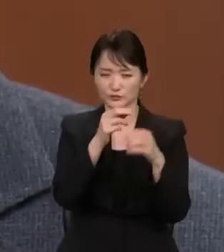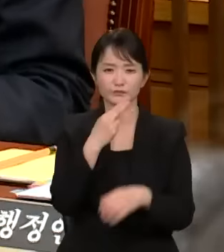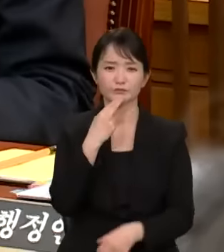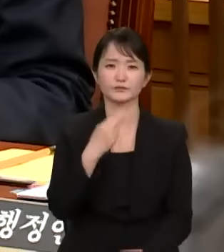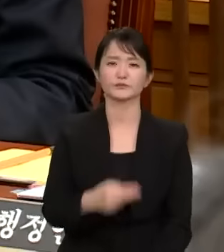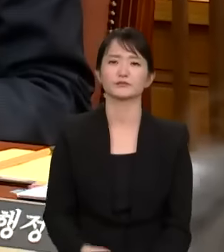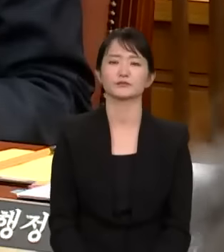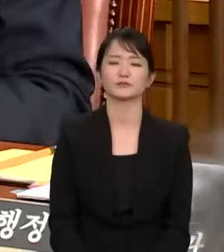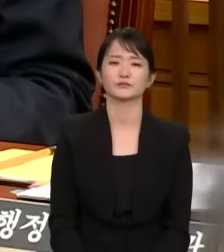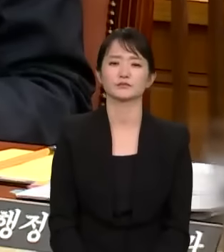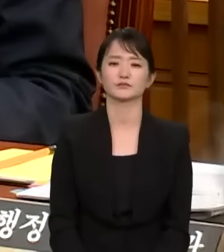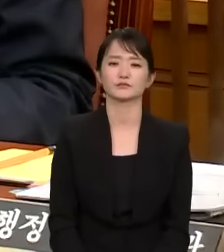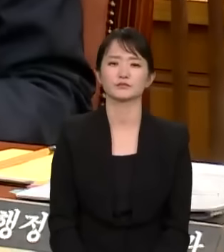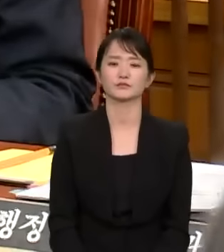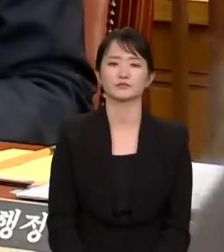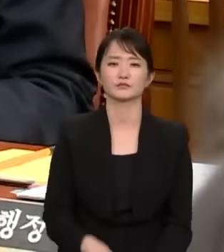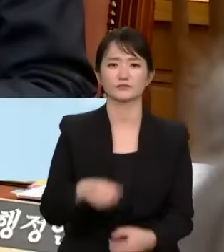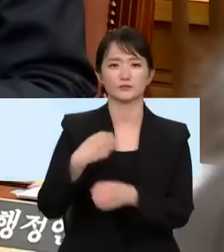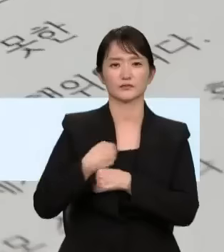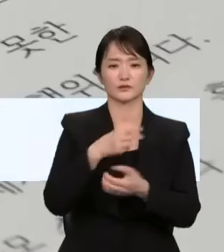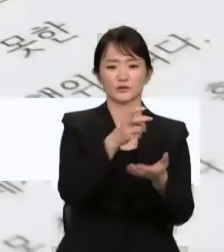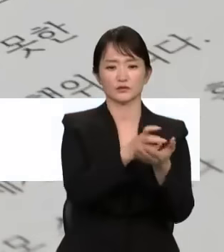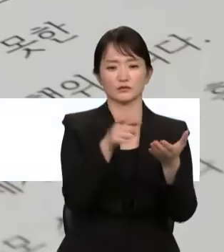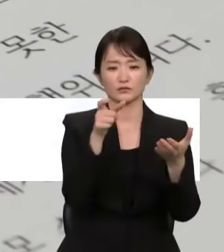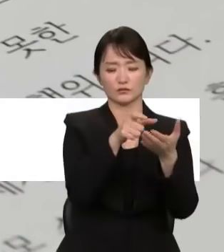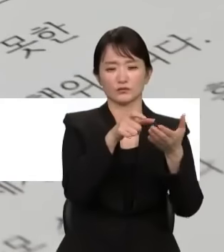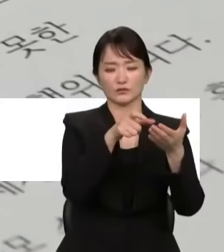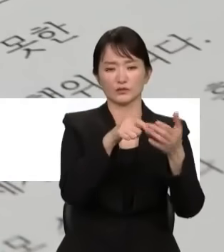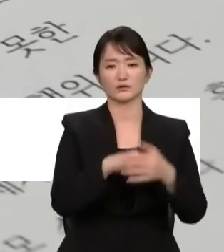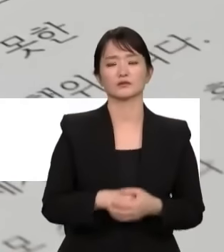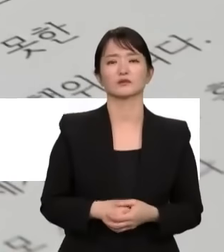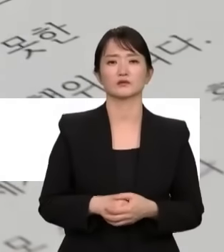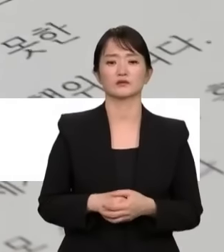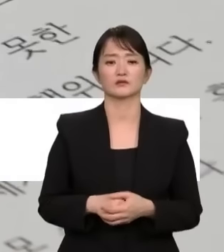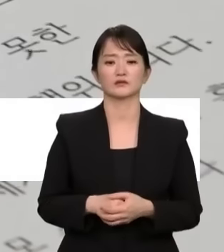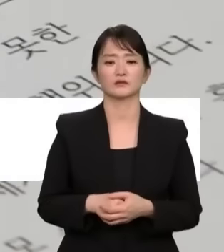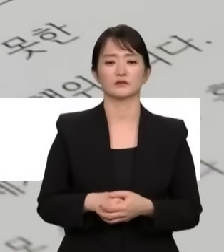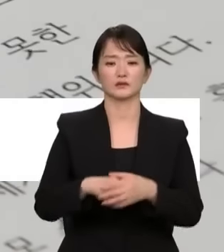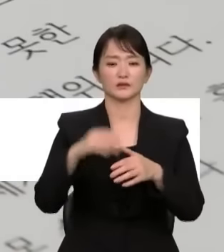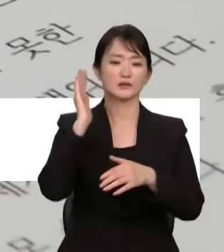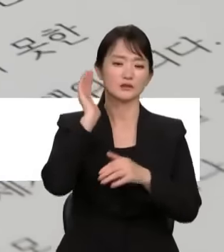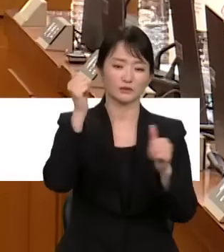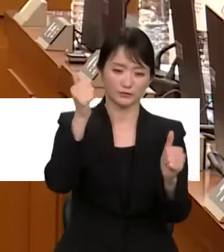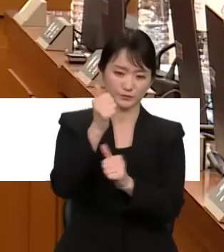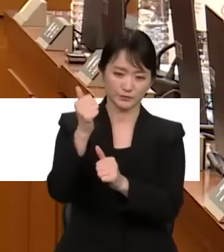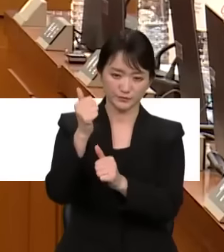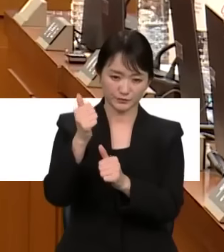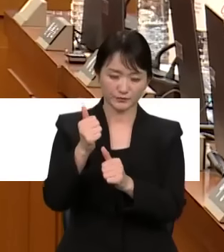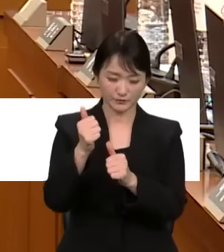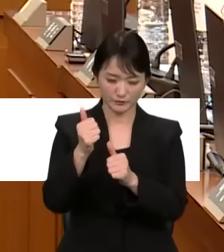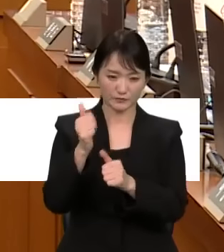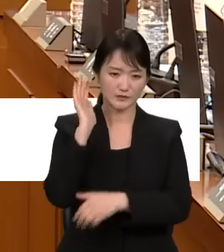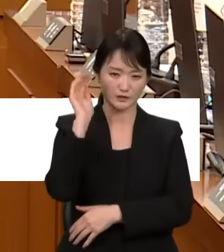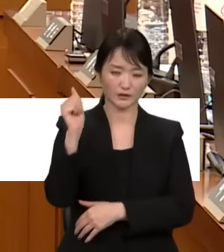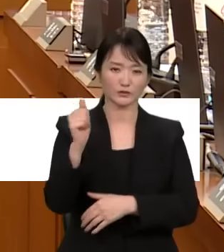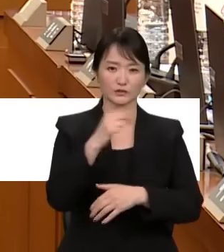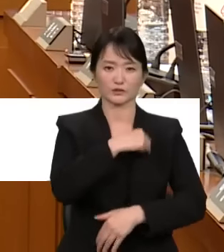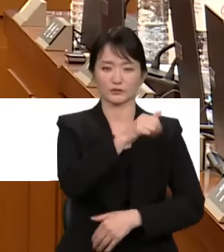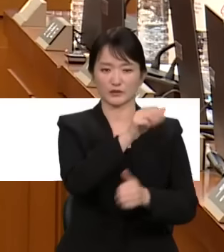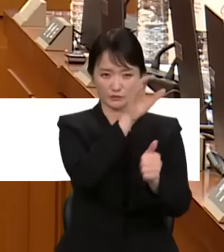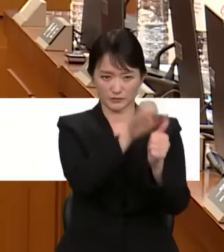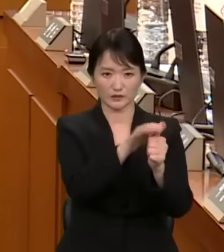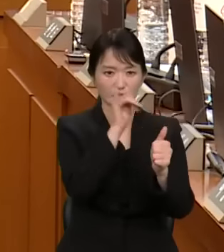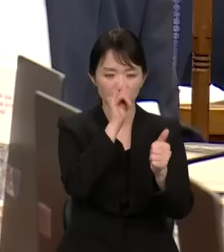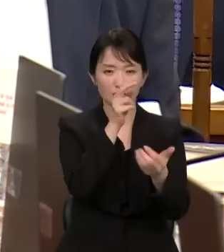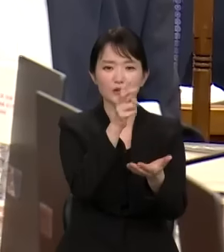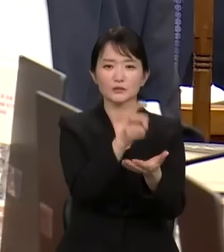밝혔습니다 개법 5조엔 개엄 사령관은 국무회의에 심의를 거쳐 대통령이 임명하도록 돼 있는데 법을 지키지